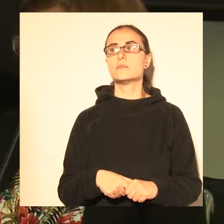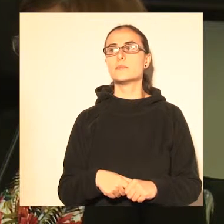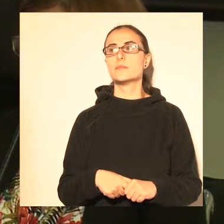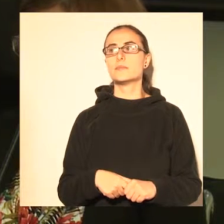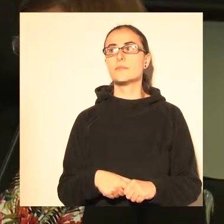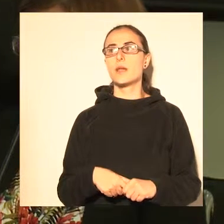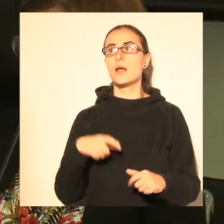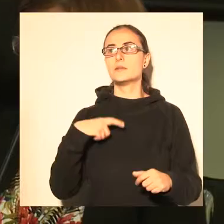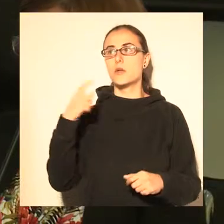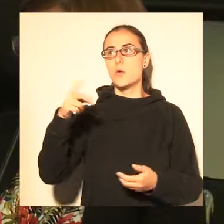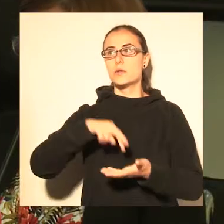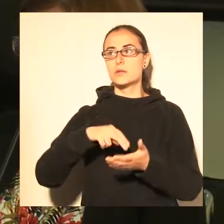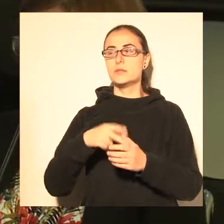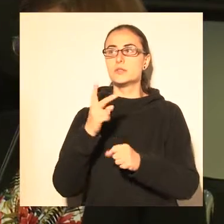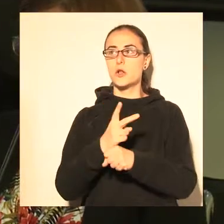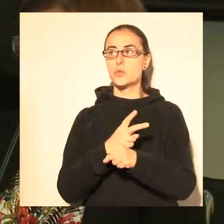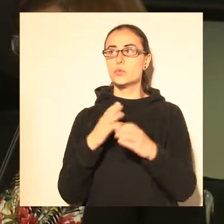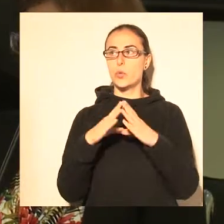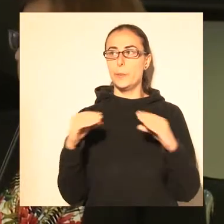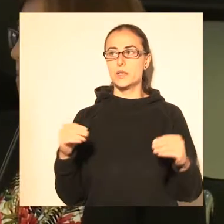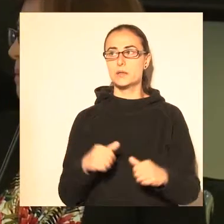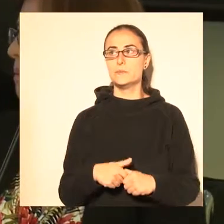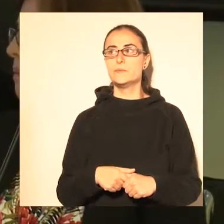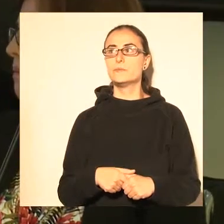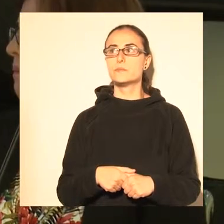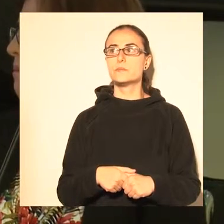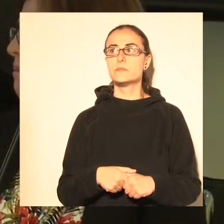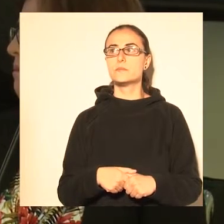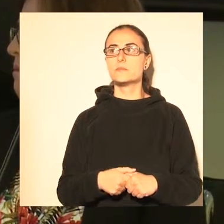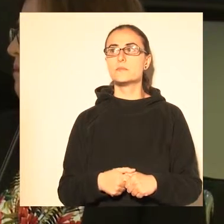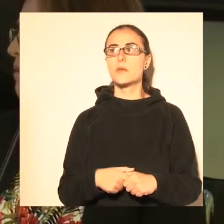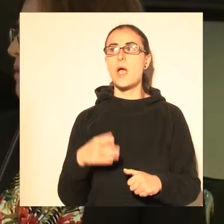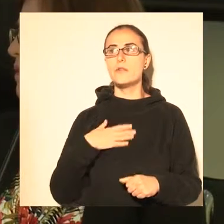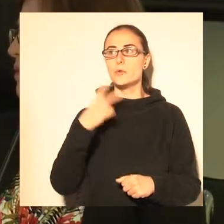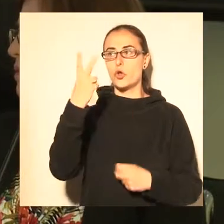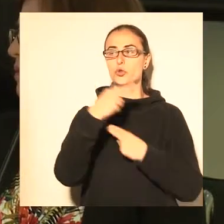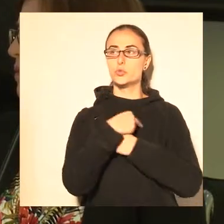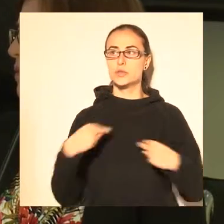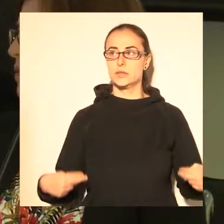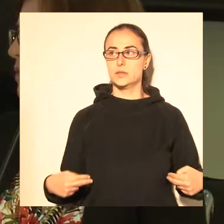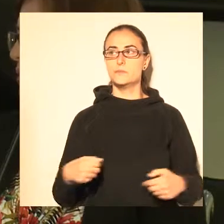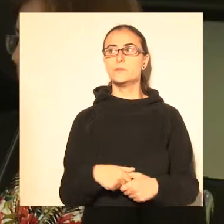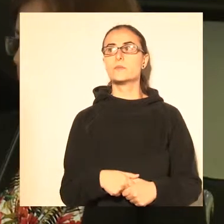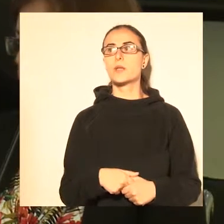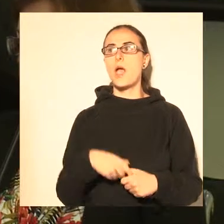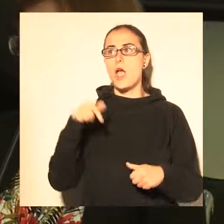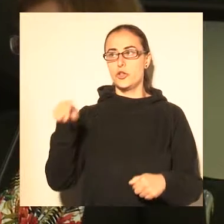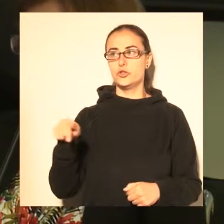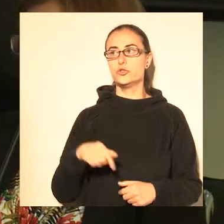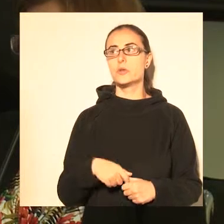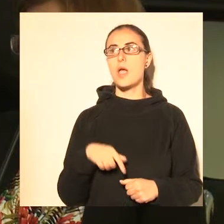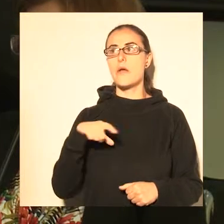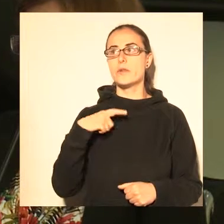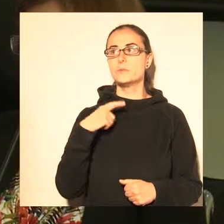echipa că vorbeam de statul român Avem doi juriști